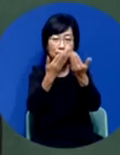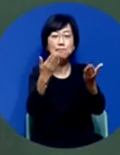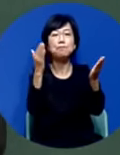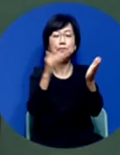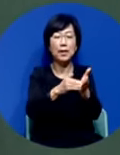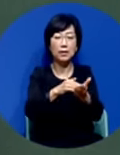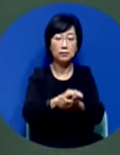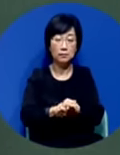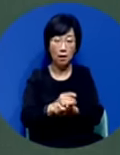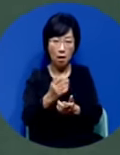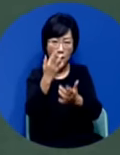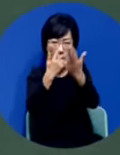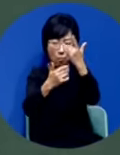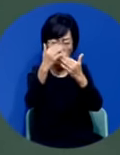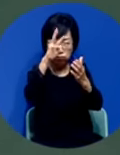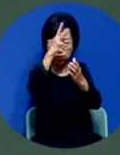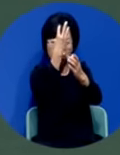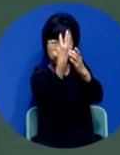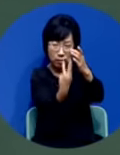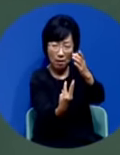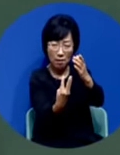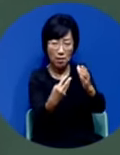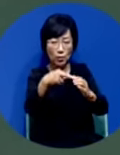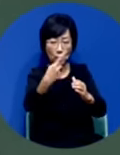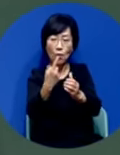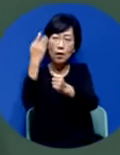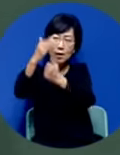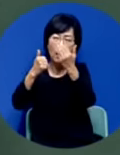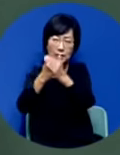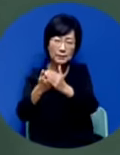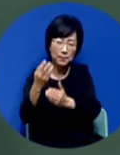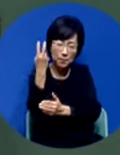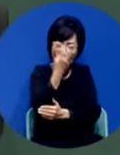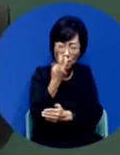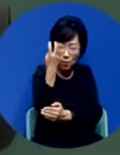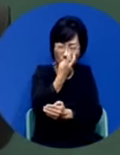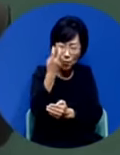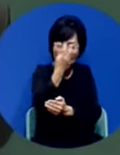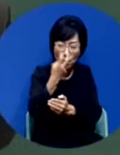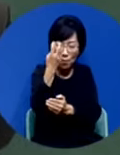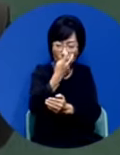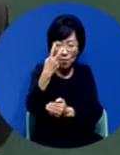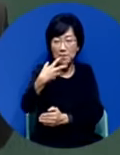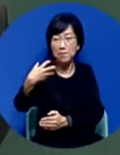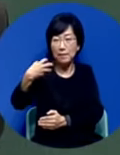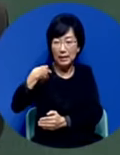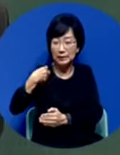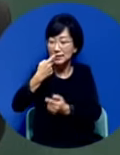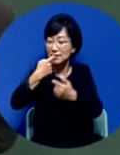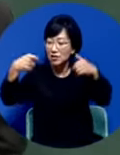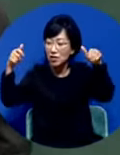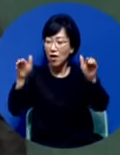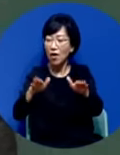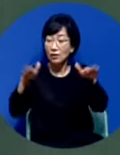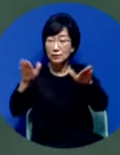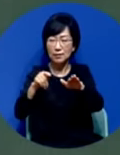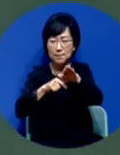神差遣他的使者保护了撒德拉米撒和亚伯尼哥。 불 가운데 갈지라도 하나님은 여러분을 보호하시는 주의 사자를 앞서 보내실 것이다.